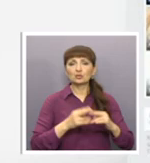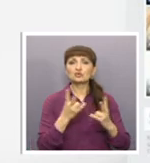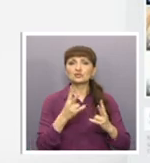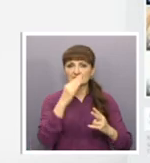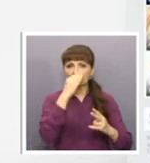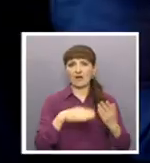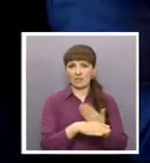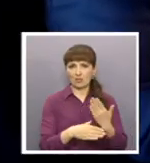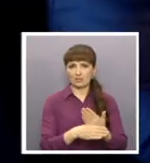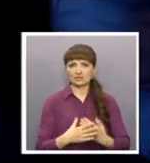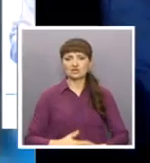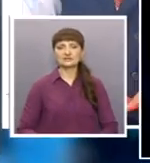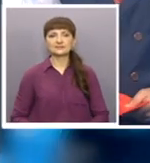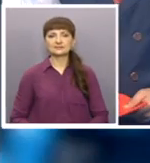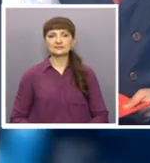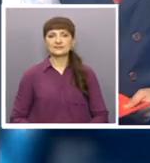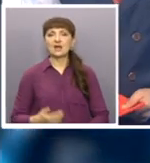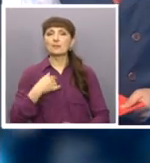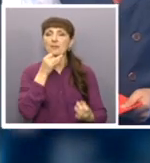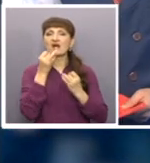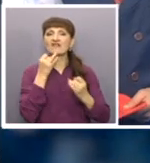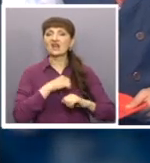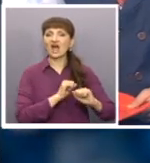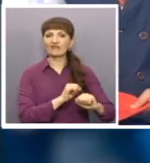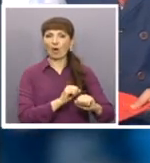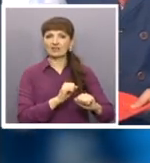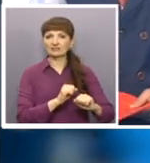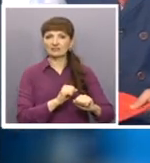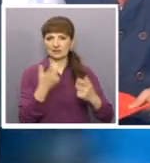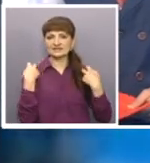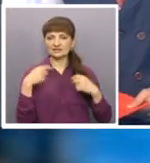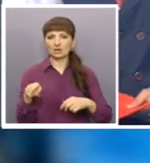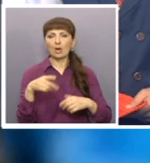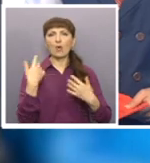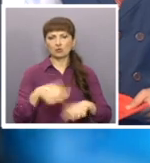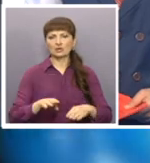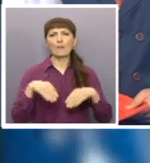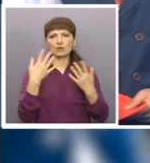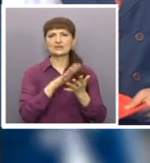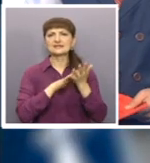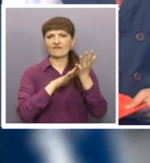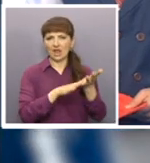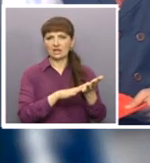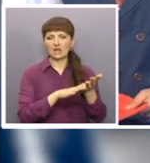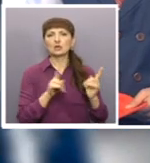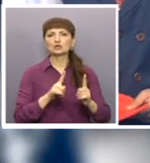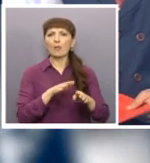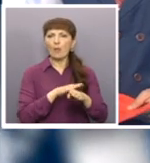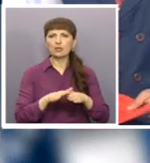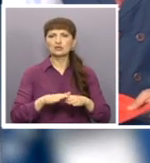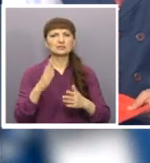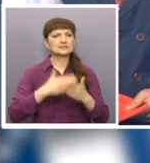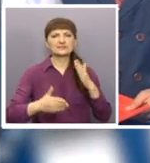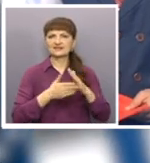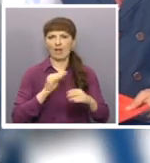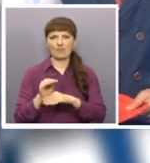нуждается в помощи. Мы поговорили с адвокатом осужденного сержанта. Он уже подал апелляционную жалобу с целью полного оправдания